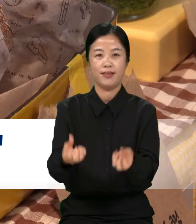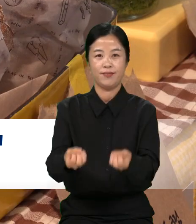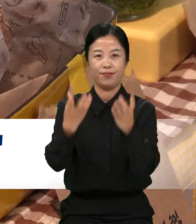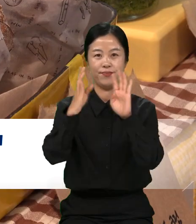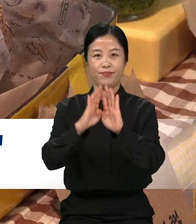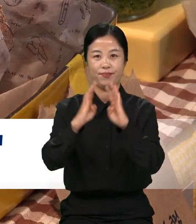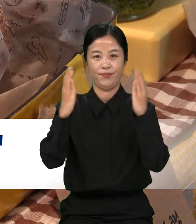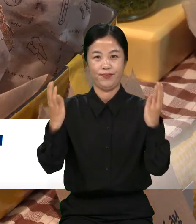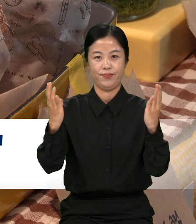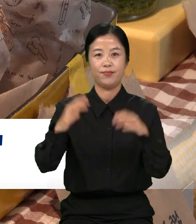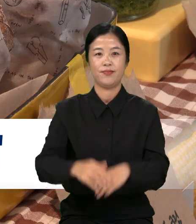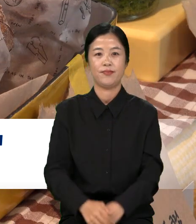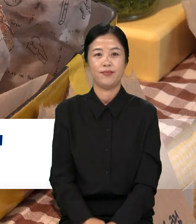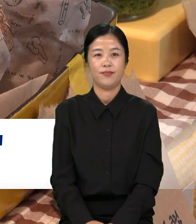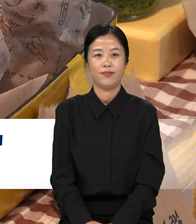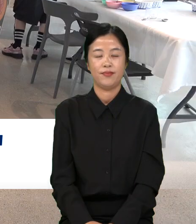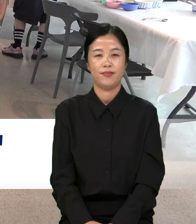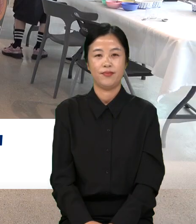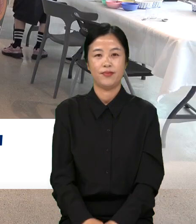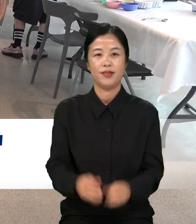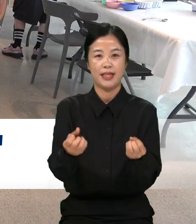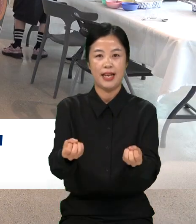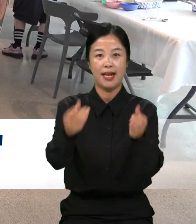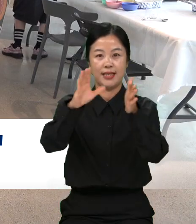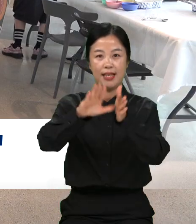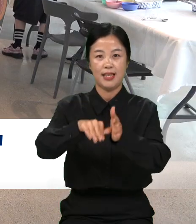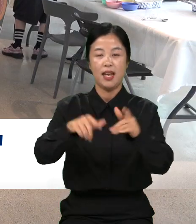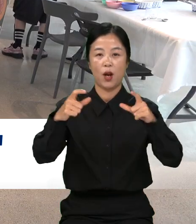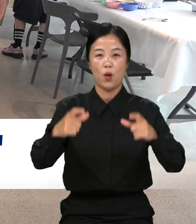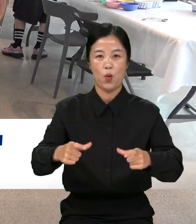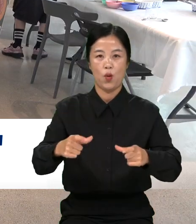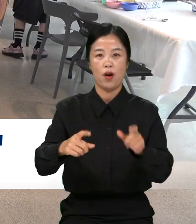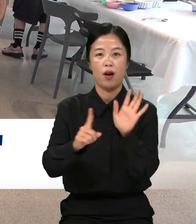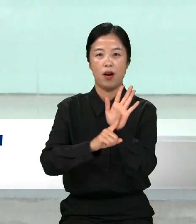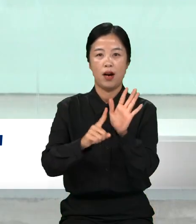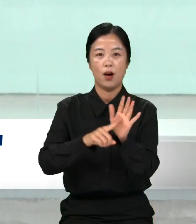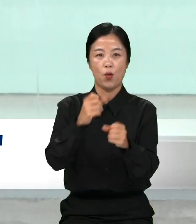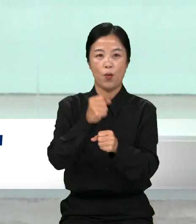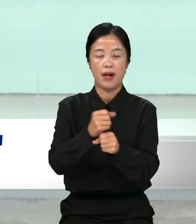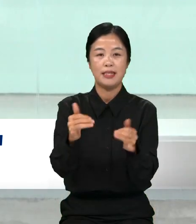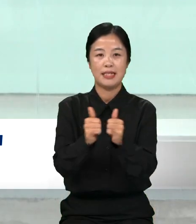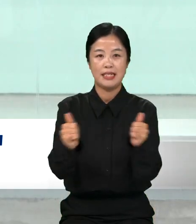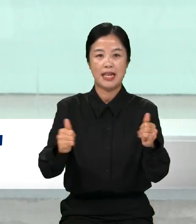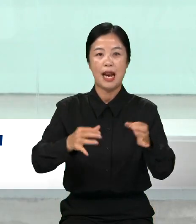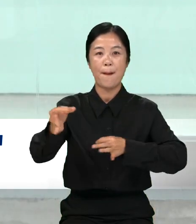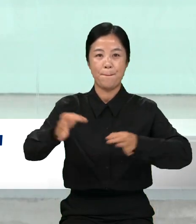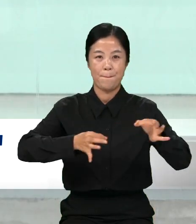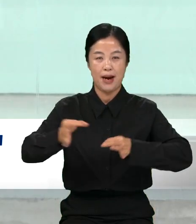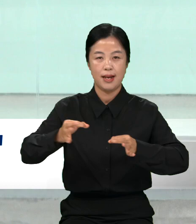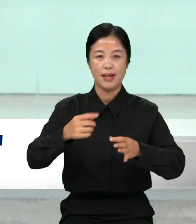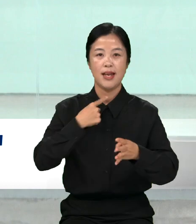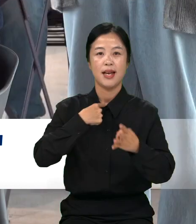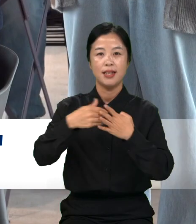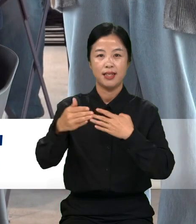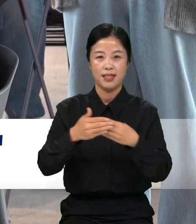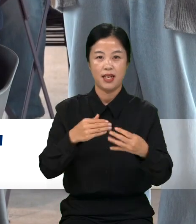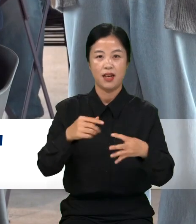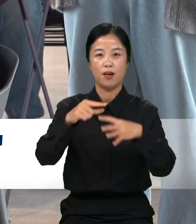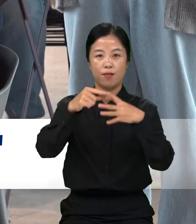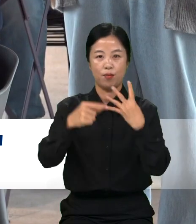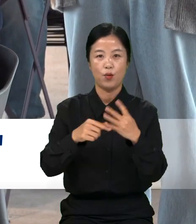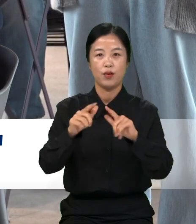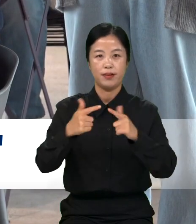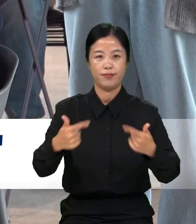실험 프로젝트 로컬 브랜드 팝업 페스티벌 브랜뉴 포항이 열렸습니다. 행사에서는 팝업 라운지,